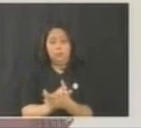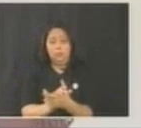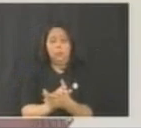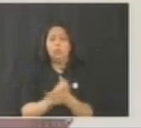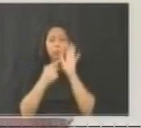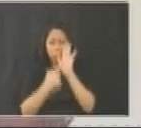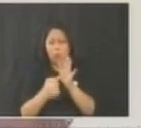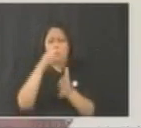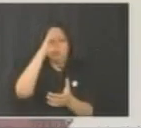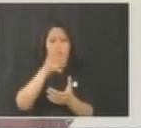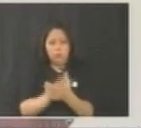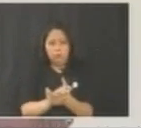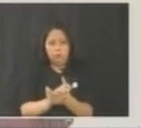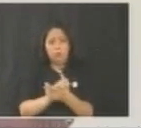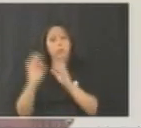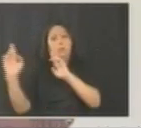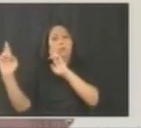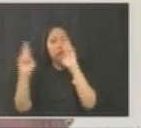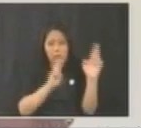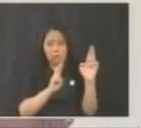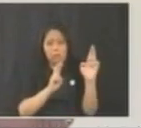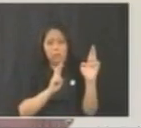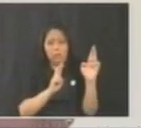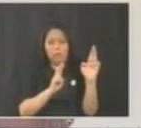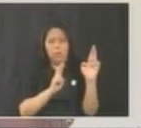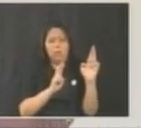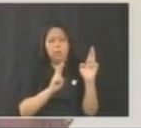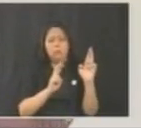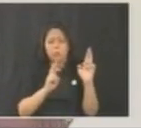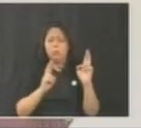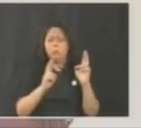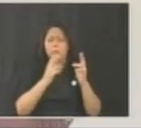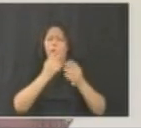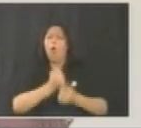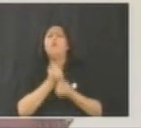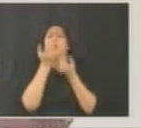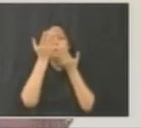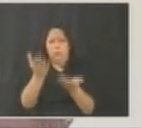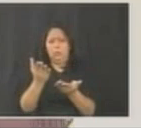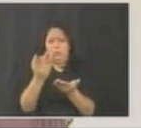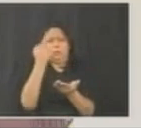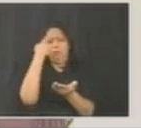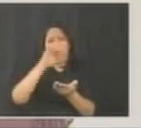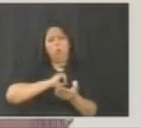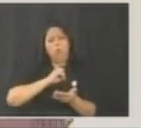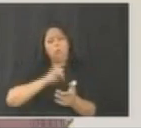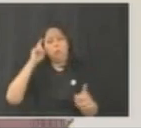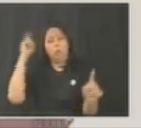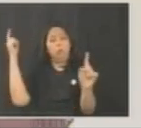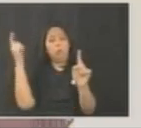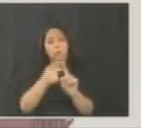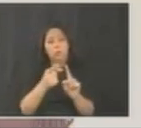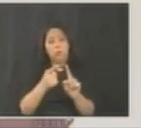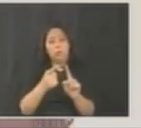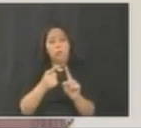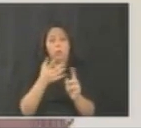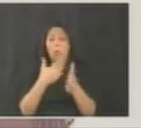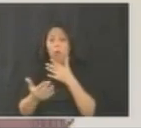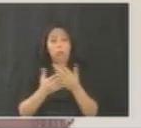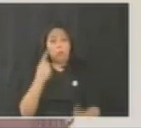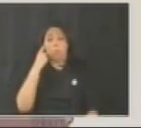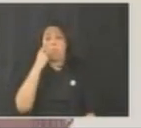kapag handa nating pagsakripisyuhan ang ating mga layunin, ang imposible